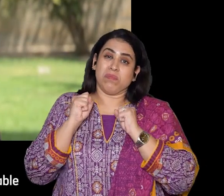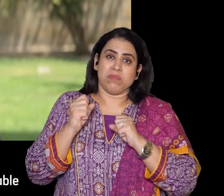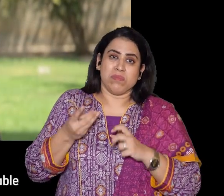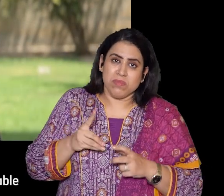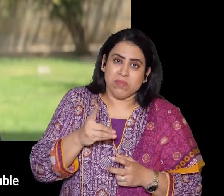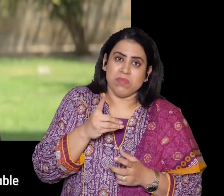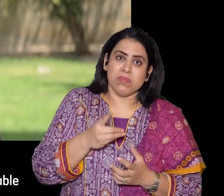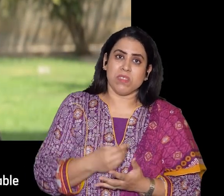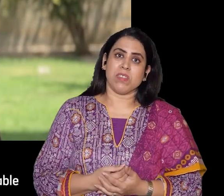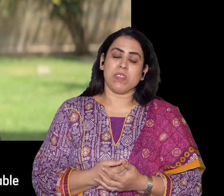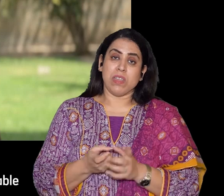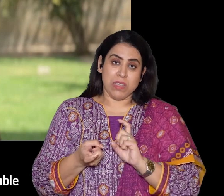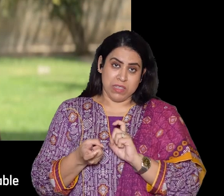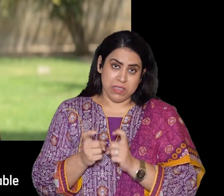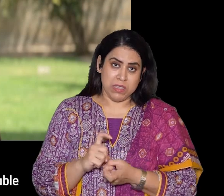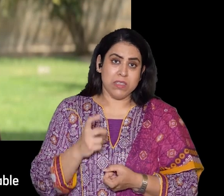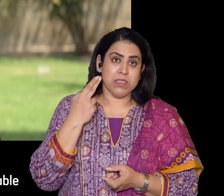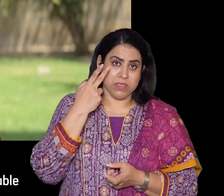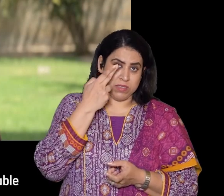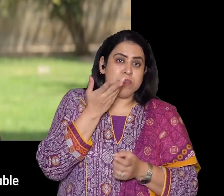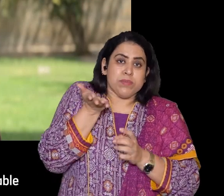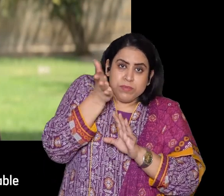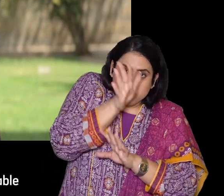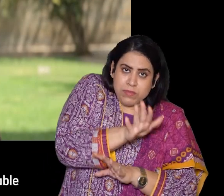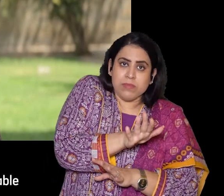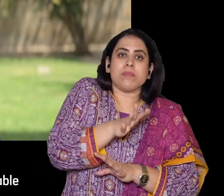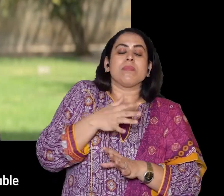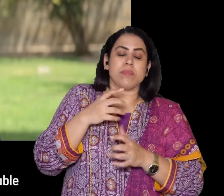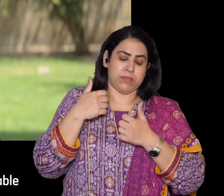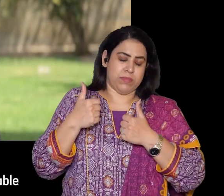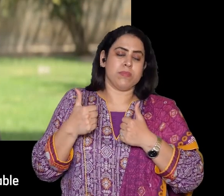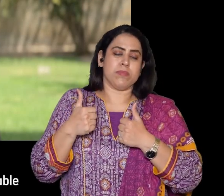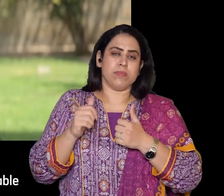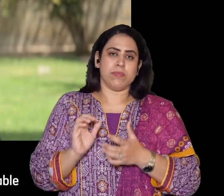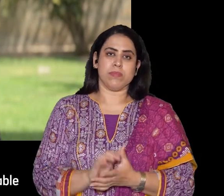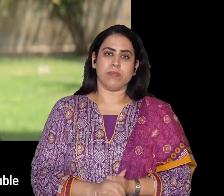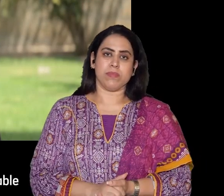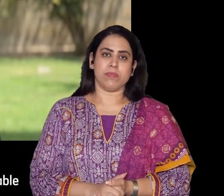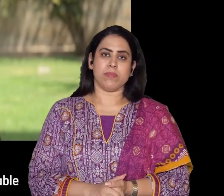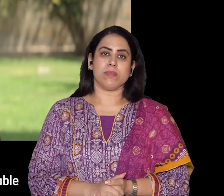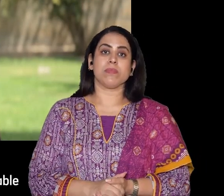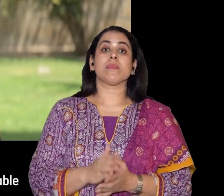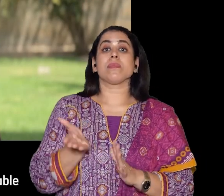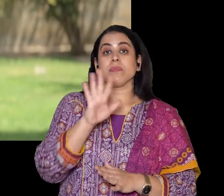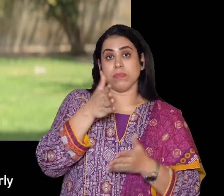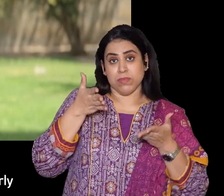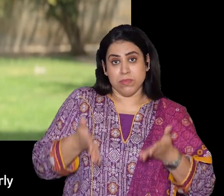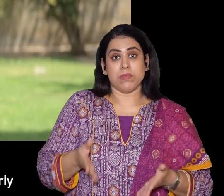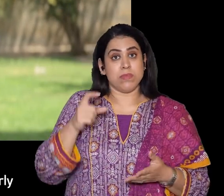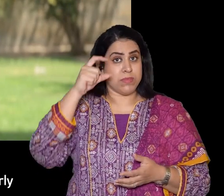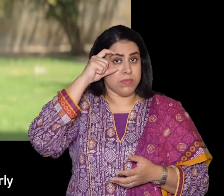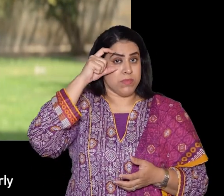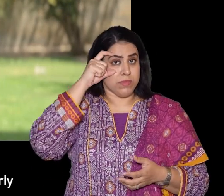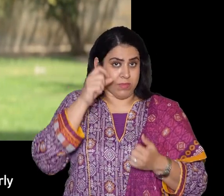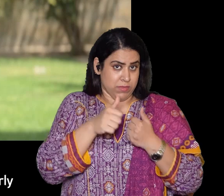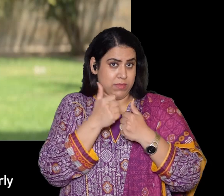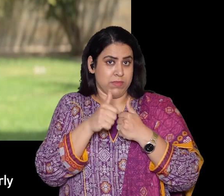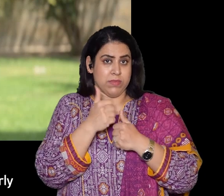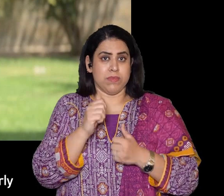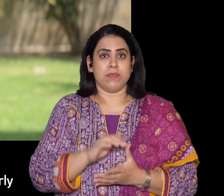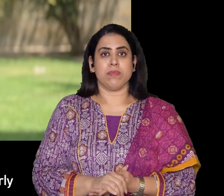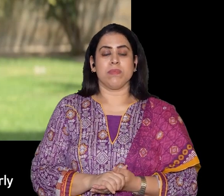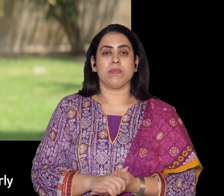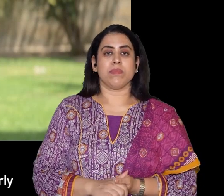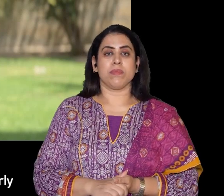और ये काफ़ी मुश्किल प्रोसेस था, लेकिन ये है कि ऑपरेट के बाद काफ़ी बेटर फील किया मैंने। इसके बाद अब मैं एनिक